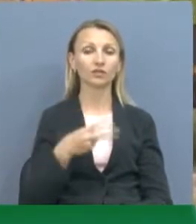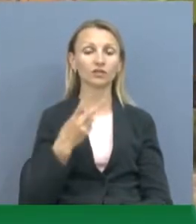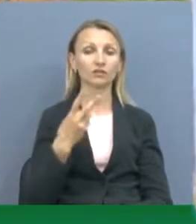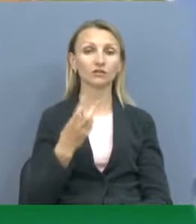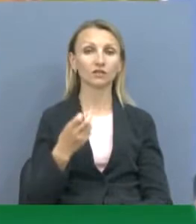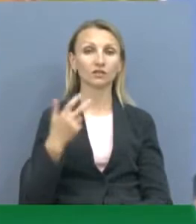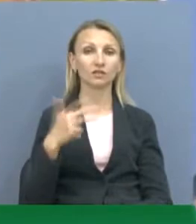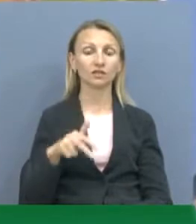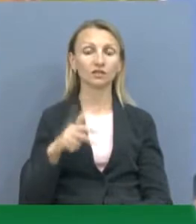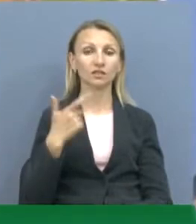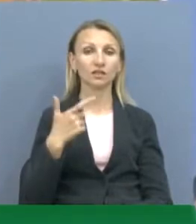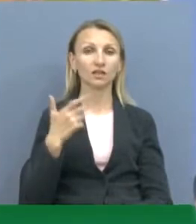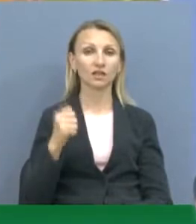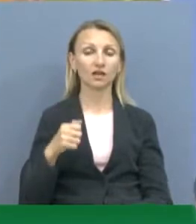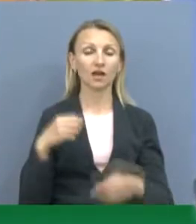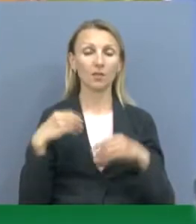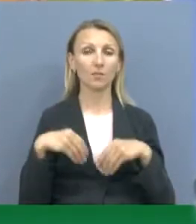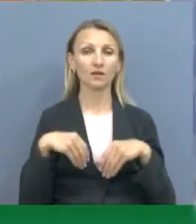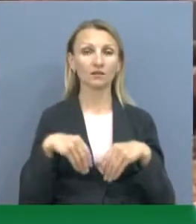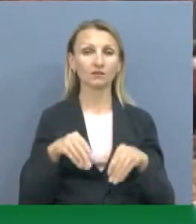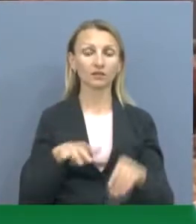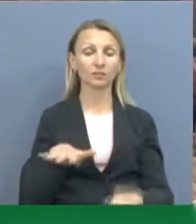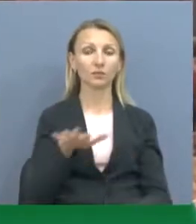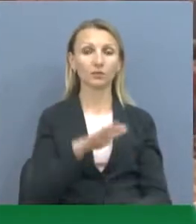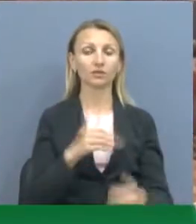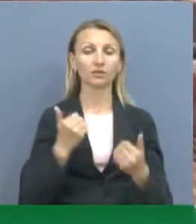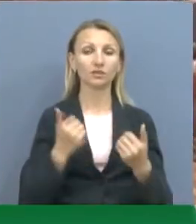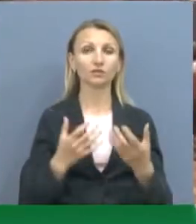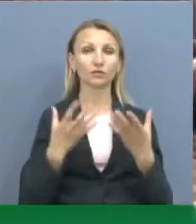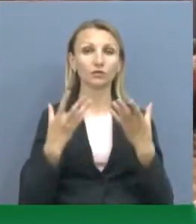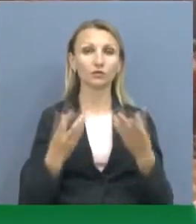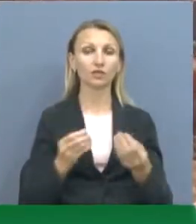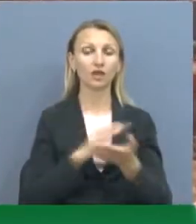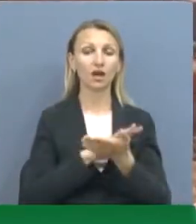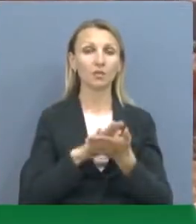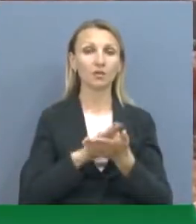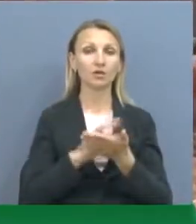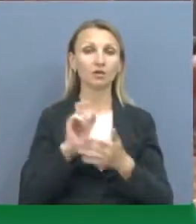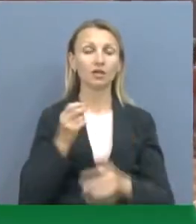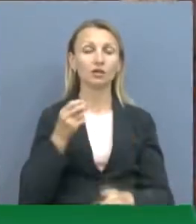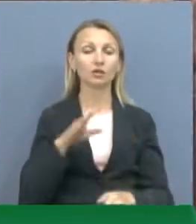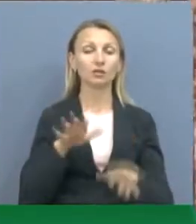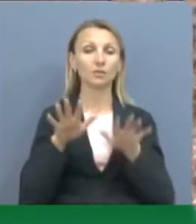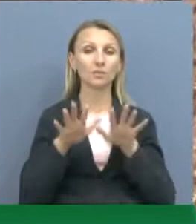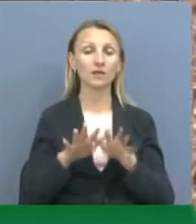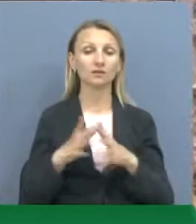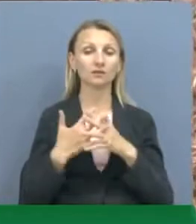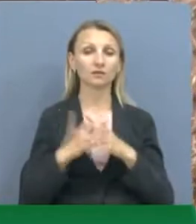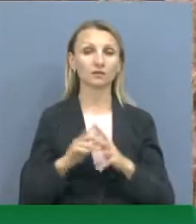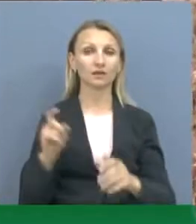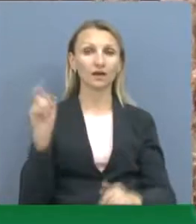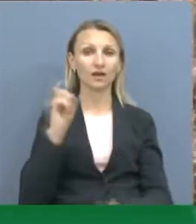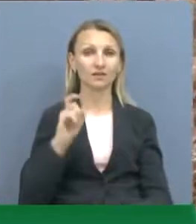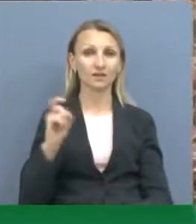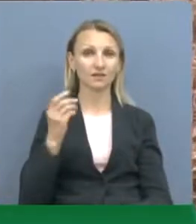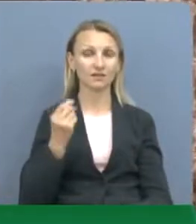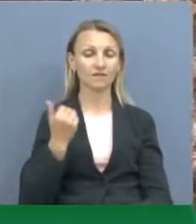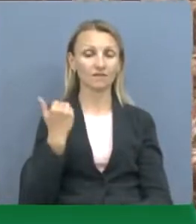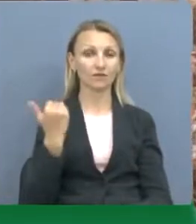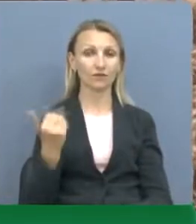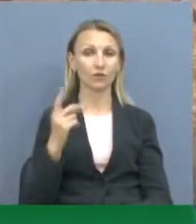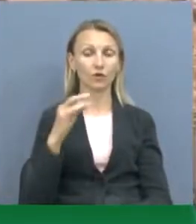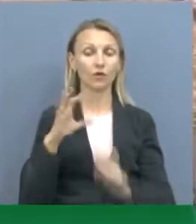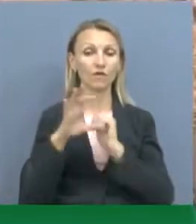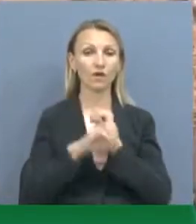2230 гектаров посевных площадей. На сегодняшний день обработка проводится за счет местных крестьянских хозяйств, но в конце года